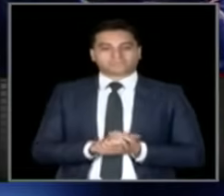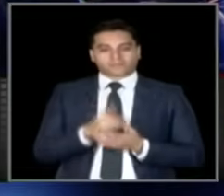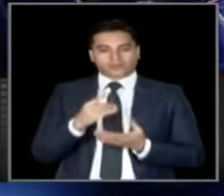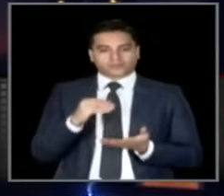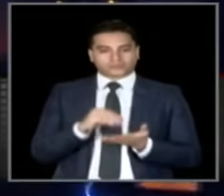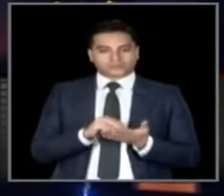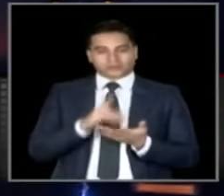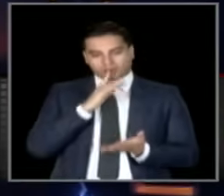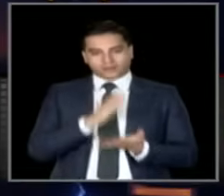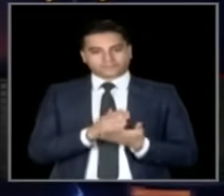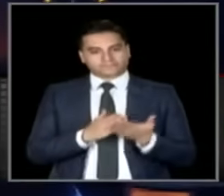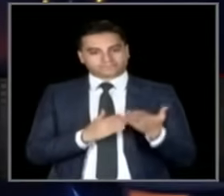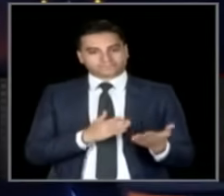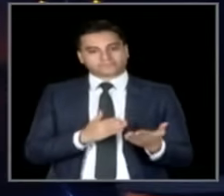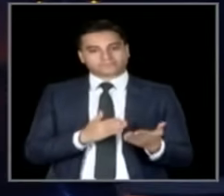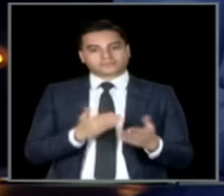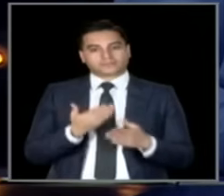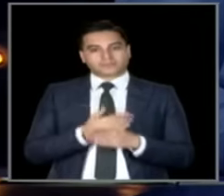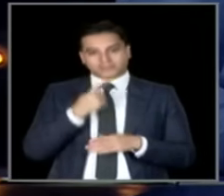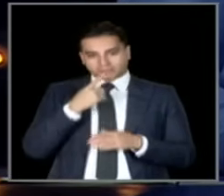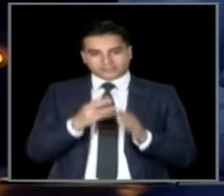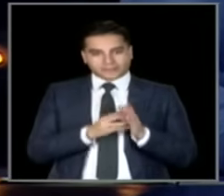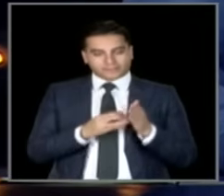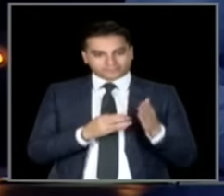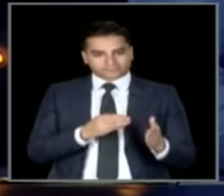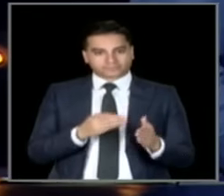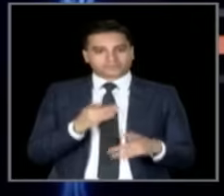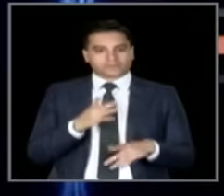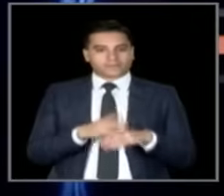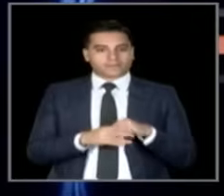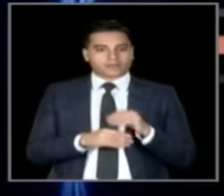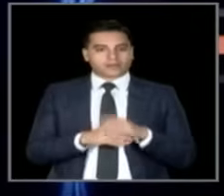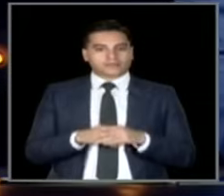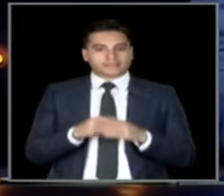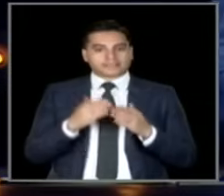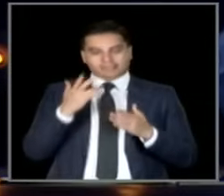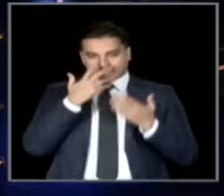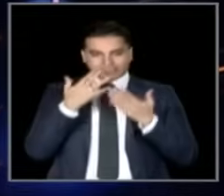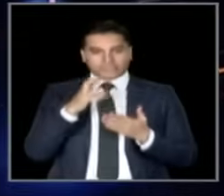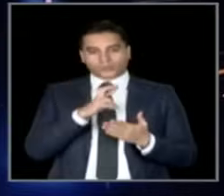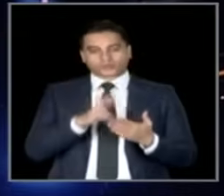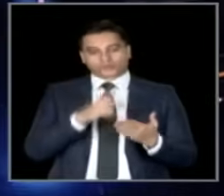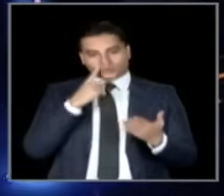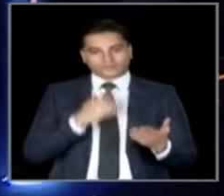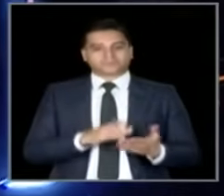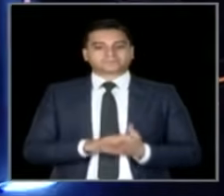10 نقاط مستحقة لجامعة اسكندرية. جامعة اسكندرية، تاريخ والسؤال: